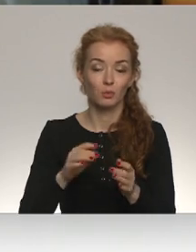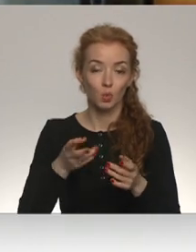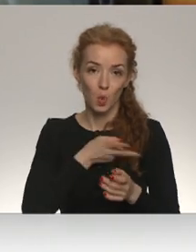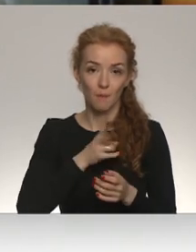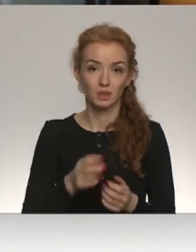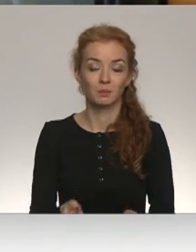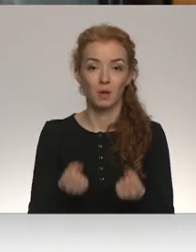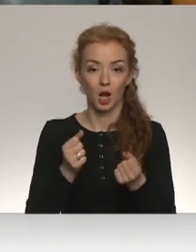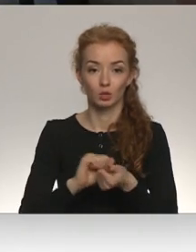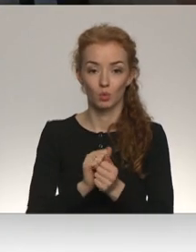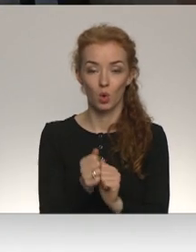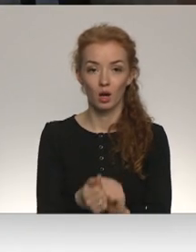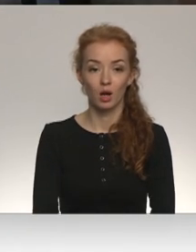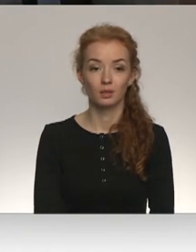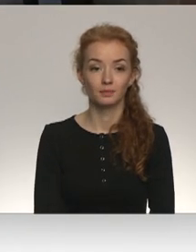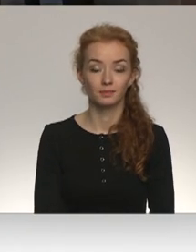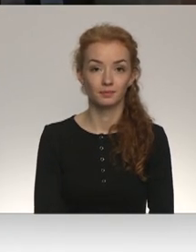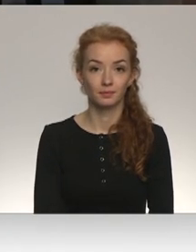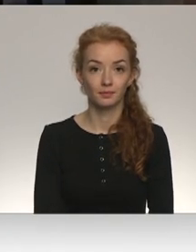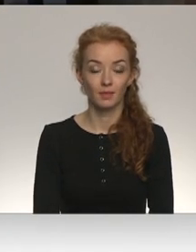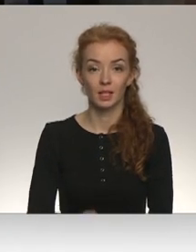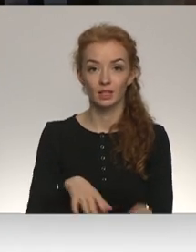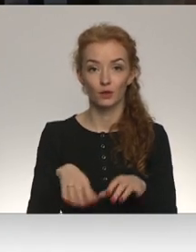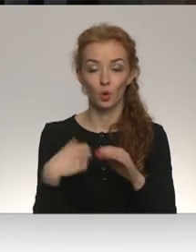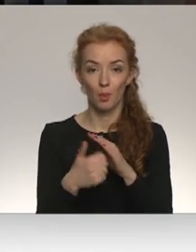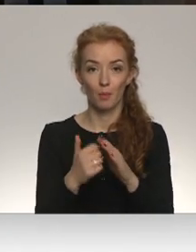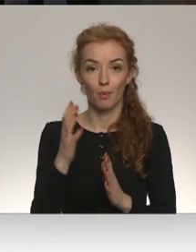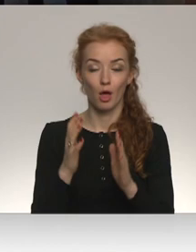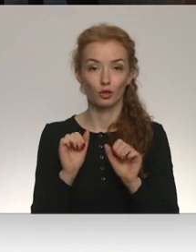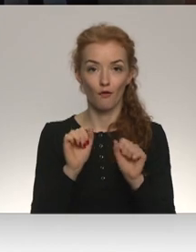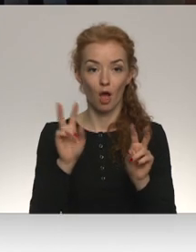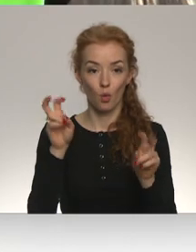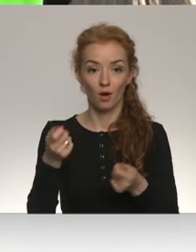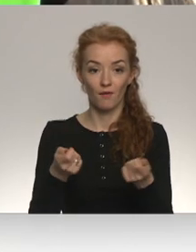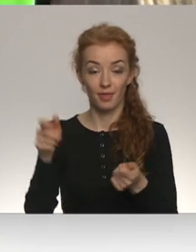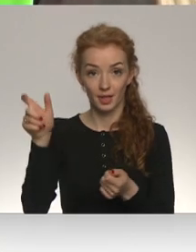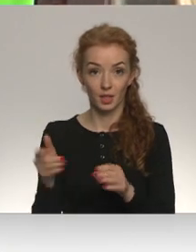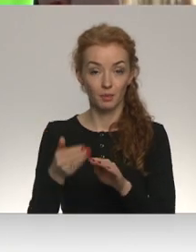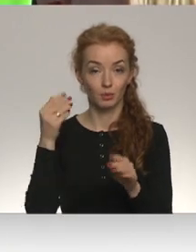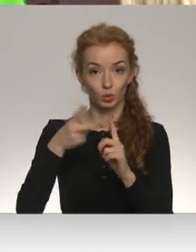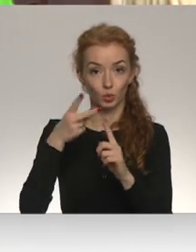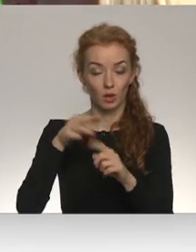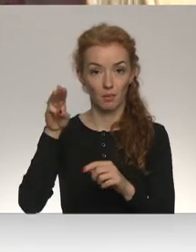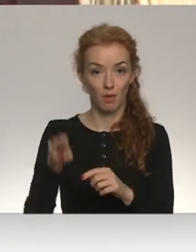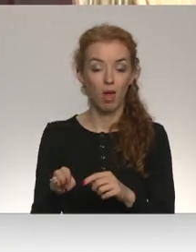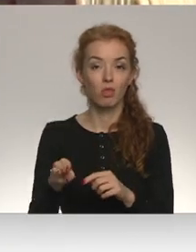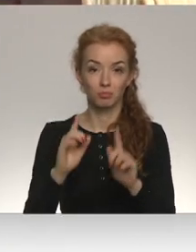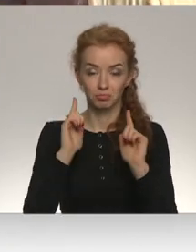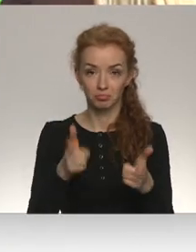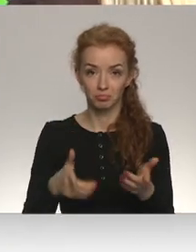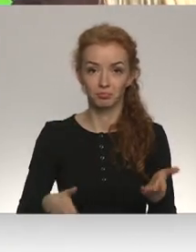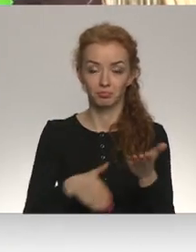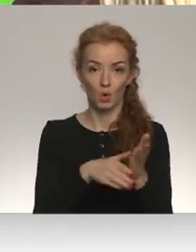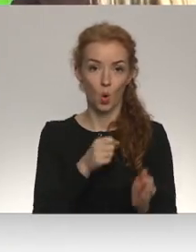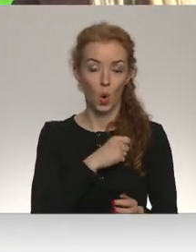mokās. Kā skaidro dzīvnieku patversmes meža vairogi vadītāji, kur pirms pusotra mēneša atsaucās odesiešu